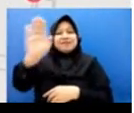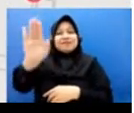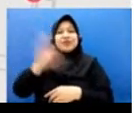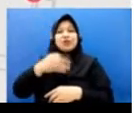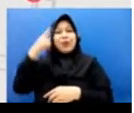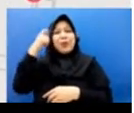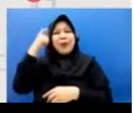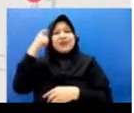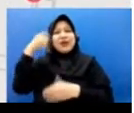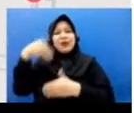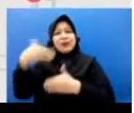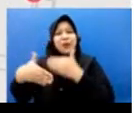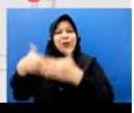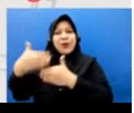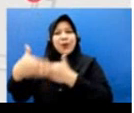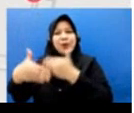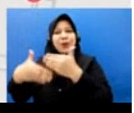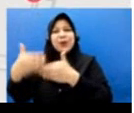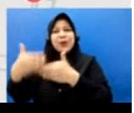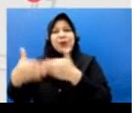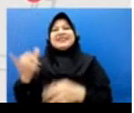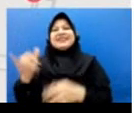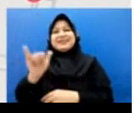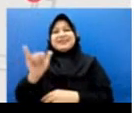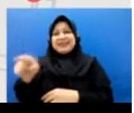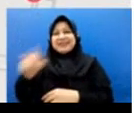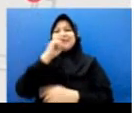seperti role figure-nya yaitu Pak Adin.